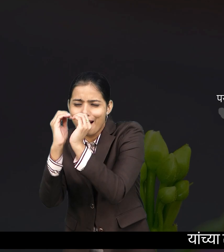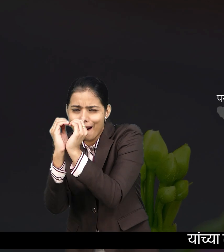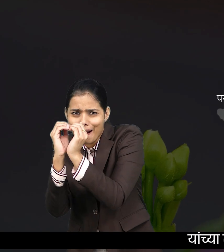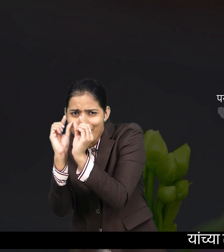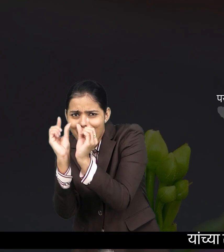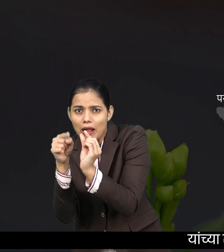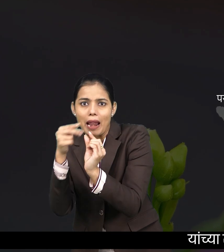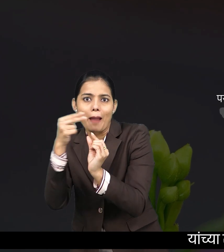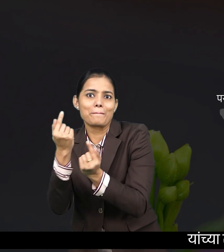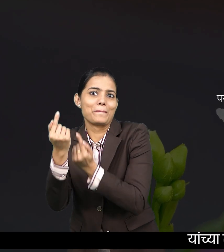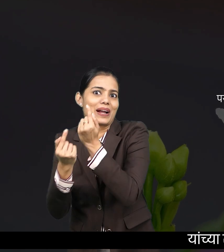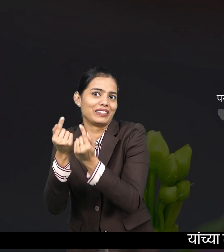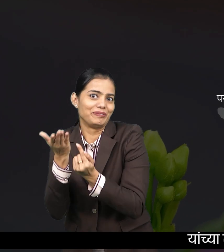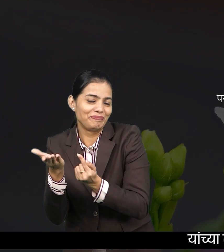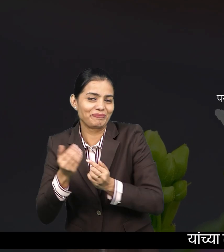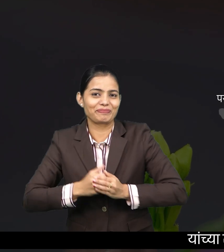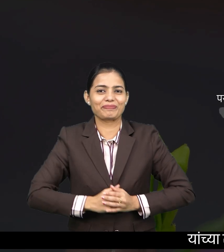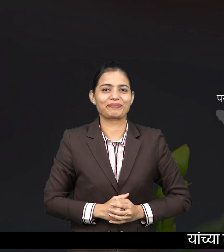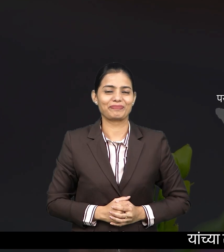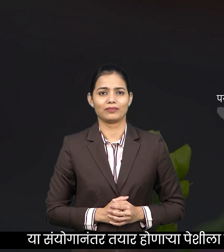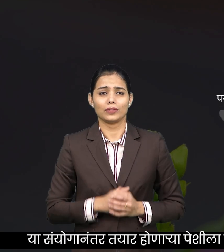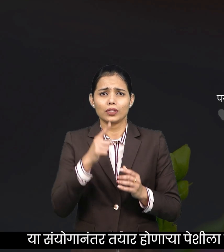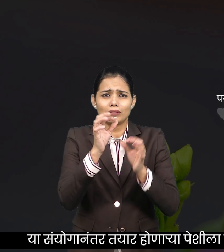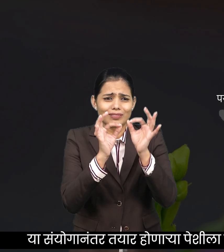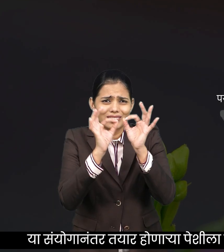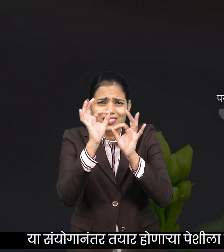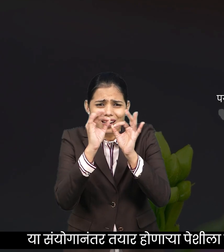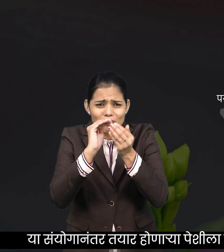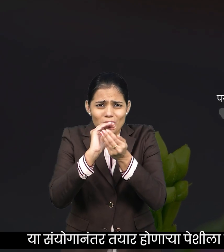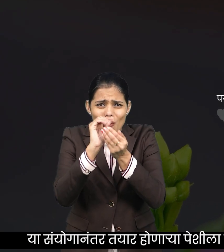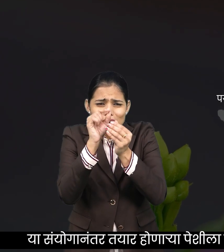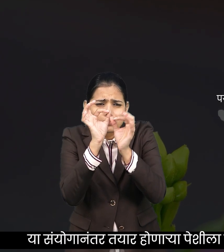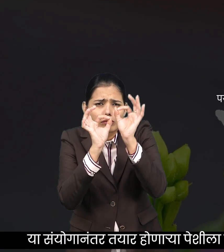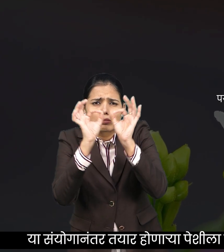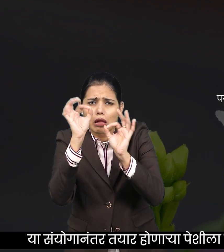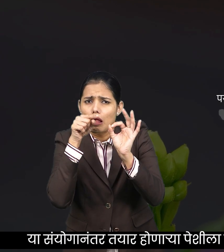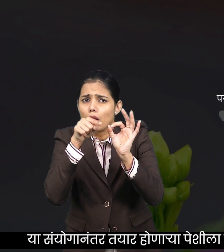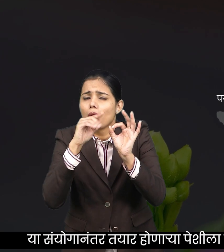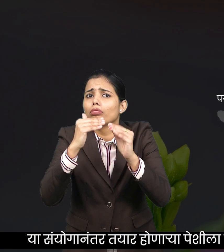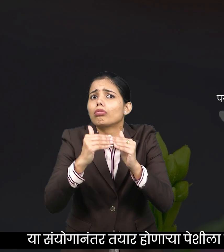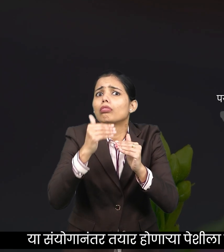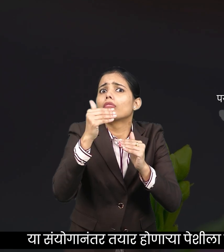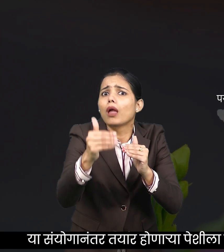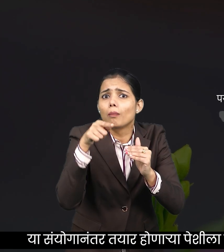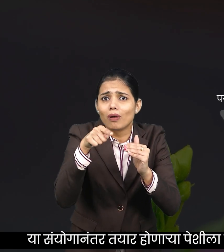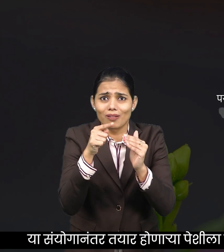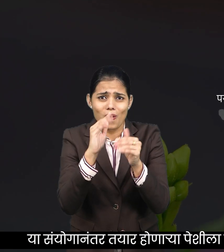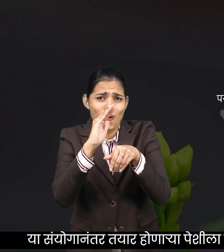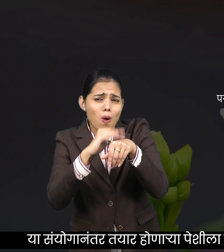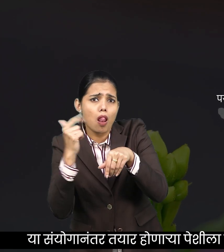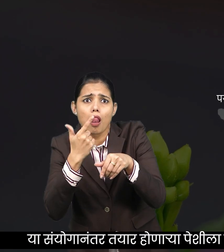यांच्या संयोगाची प्रक्रिया. या संयोगानंतर तयार होणाऱ्या